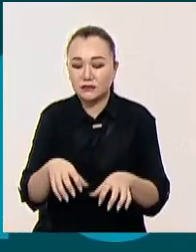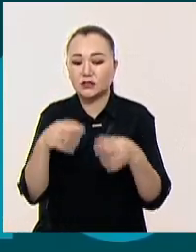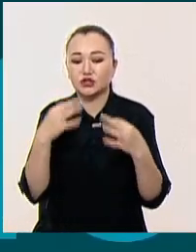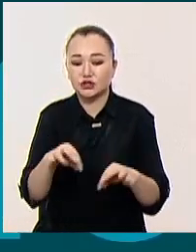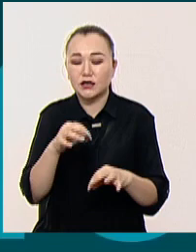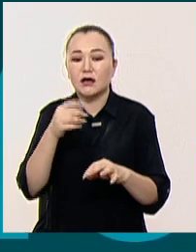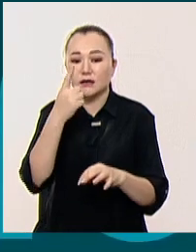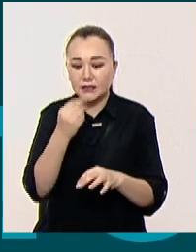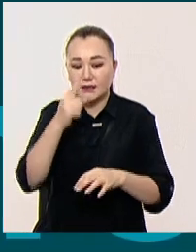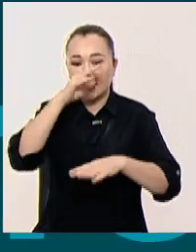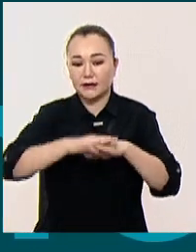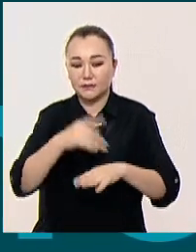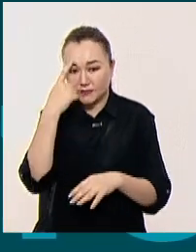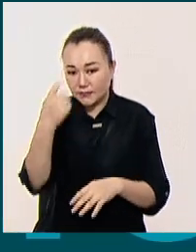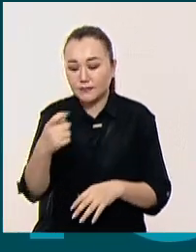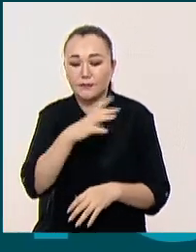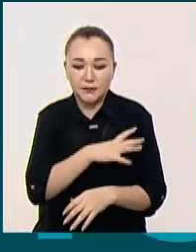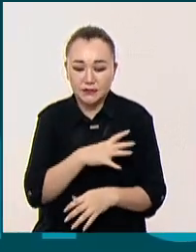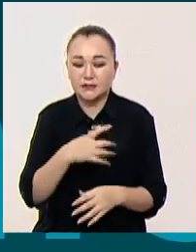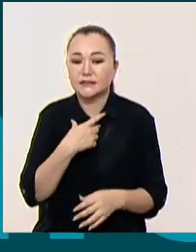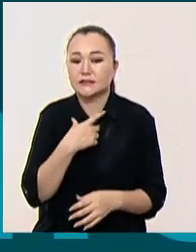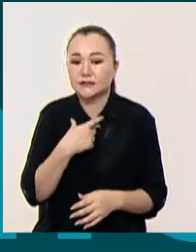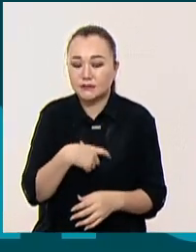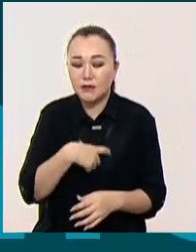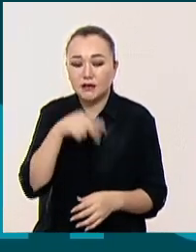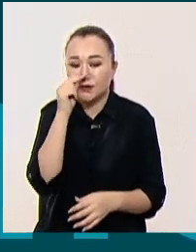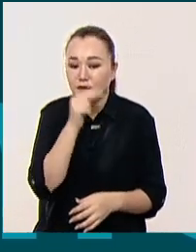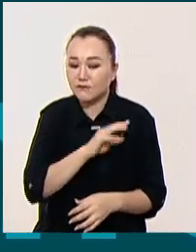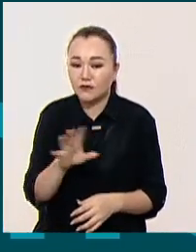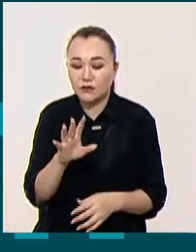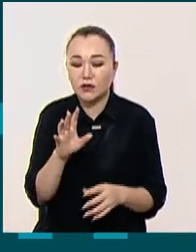күн бұрын әкімдікке ескерткенін айтып, өзінің кінәсін мойындамады.